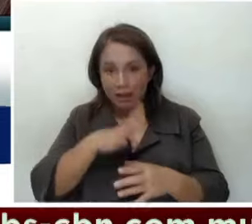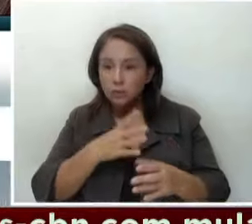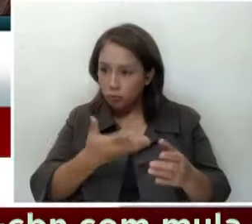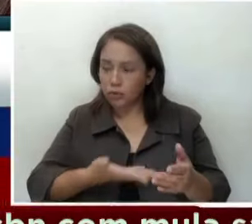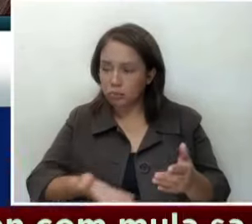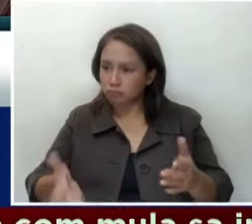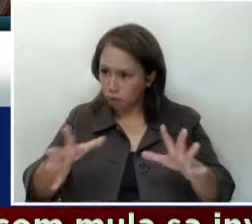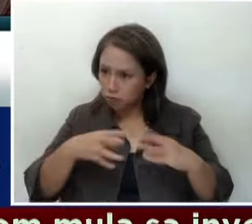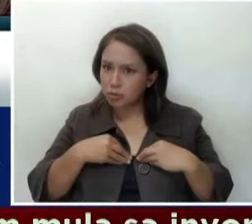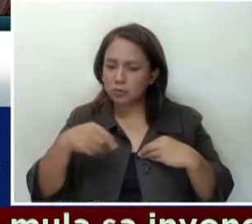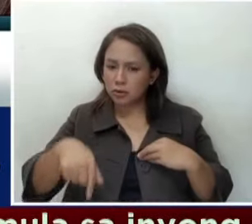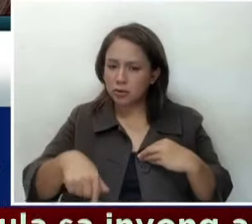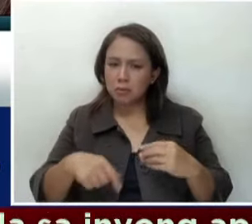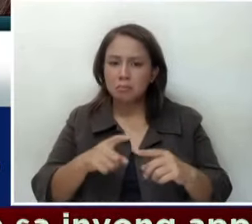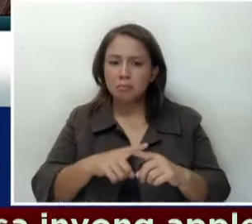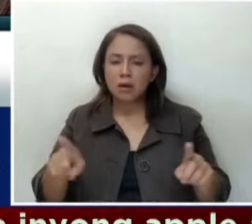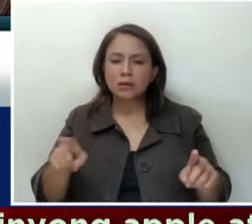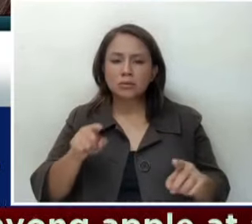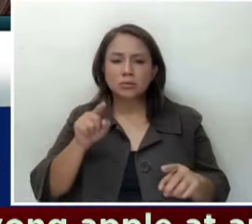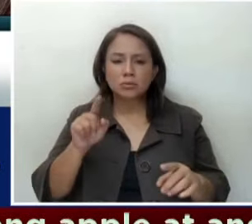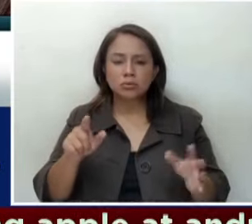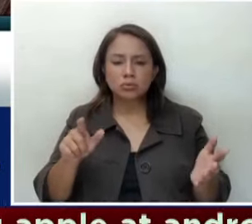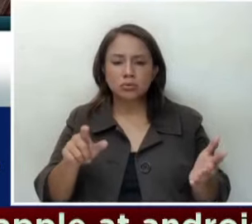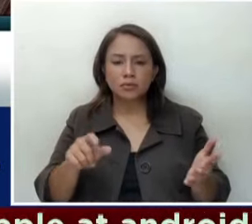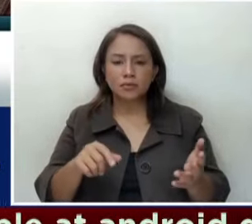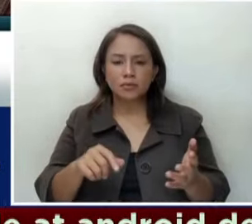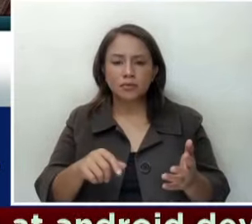well. But those that are